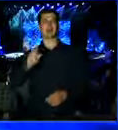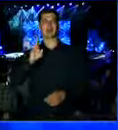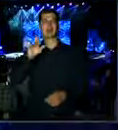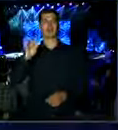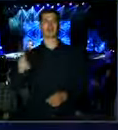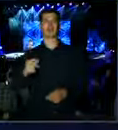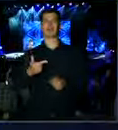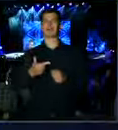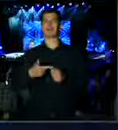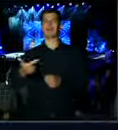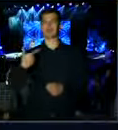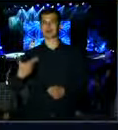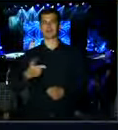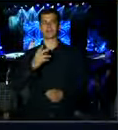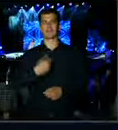22, Poznań.